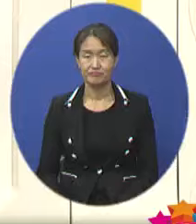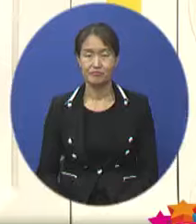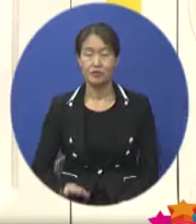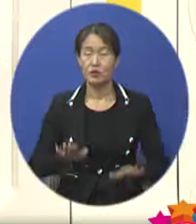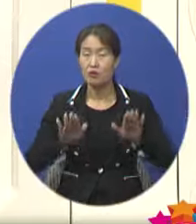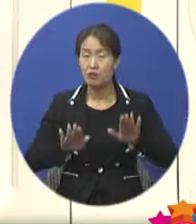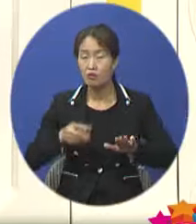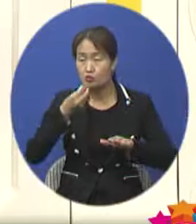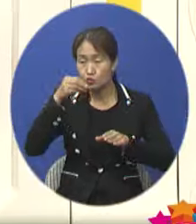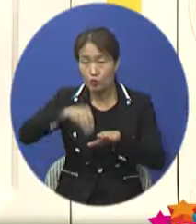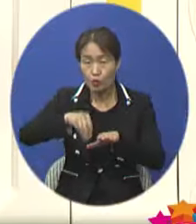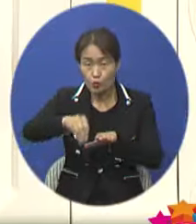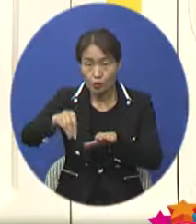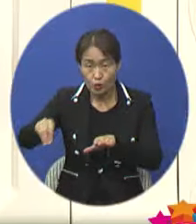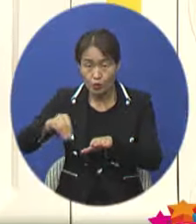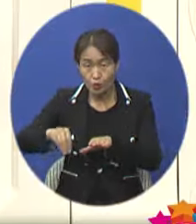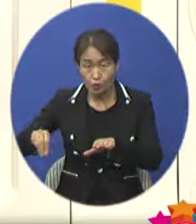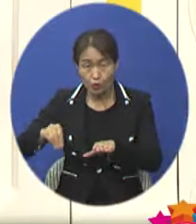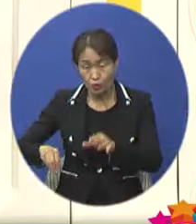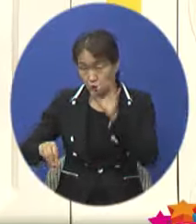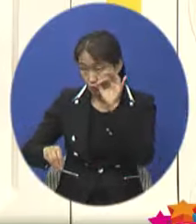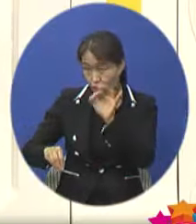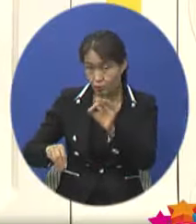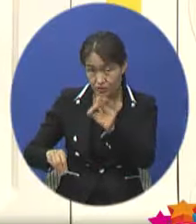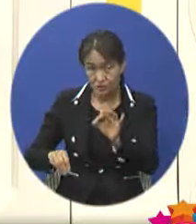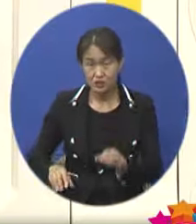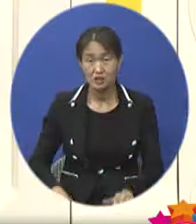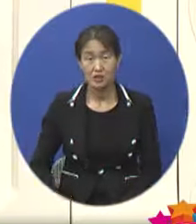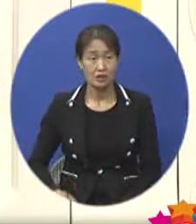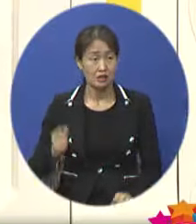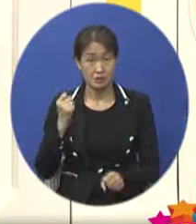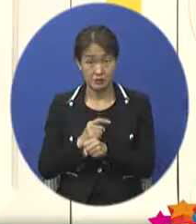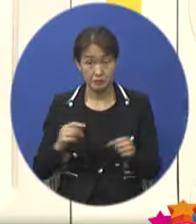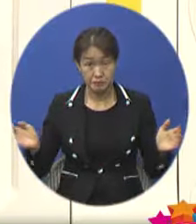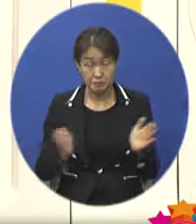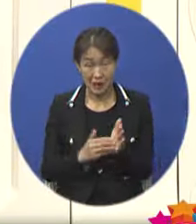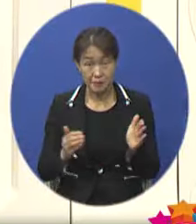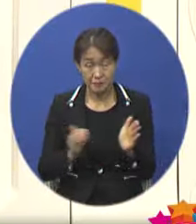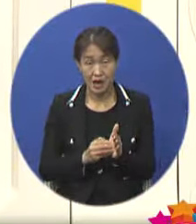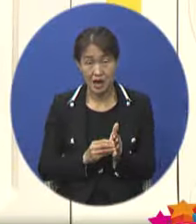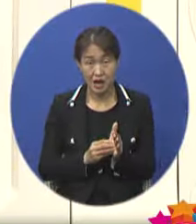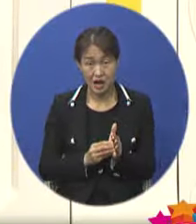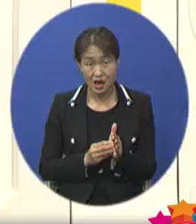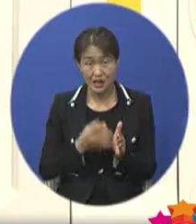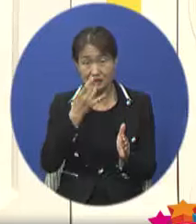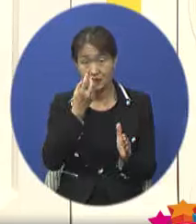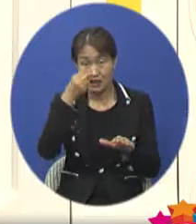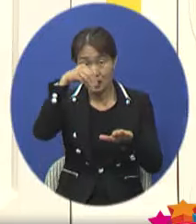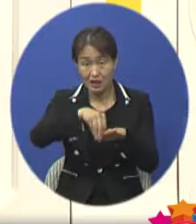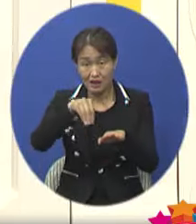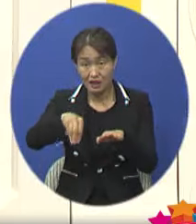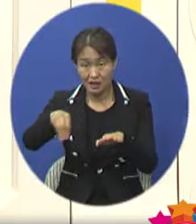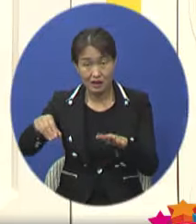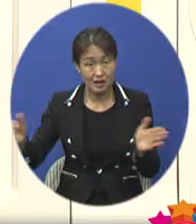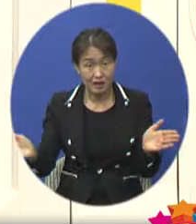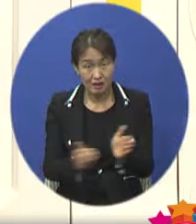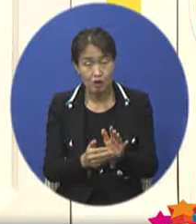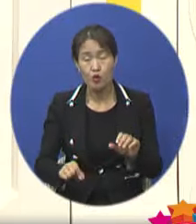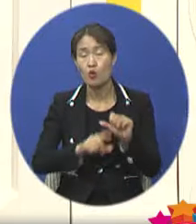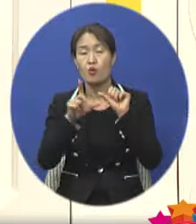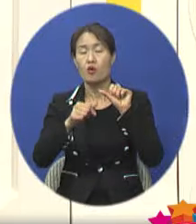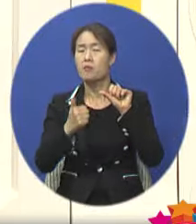논에 보니까 엊그제 보니까 저 논에 뭐를 다 심어놨던데 다 심었죠. 뭐, 다 끝났어요? 뭐 심기는? 다 끝났을 것 같아요. 지난달. 예예. 예. 그런데 그 5월